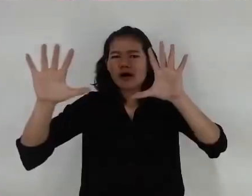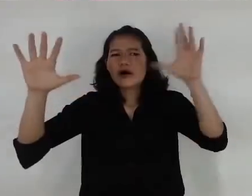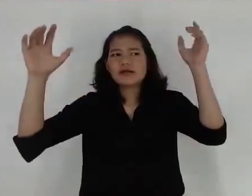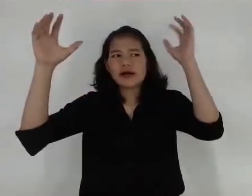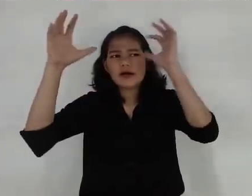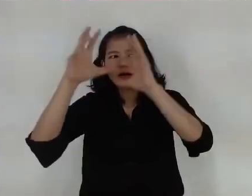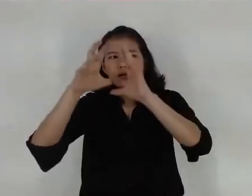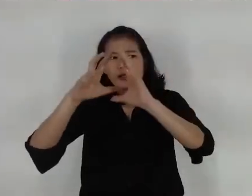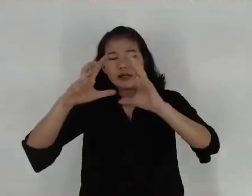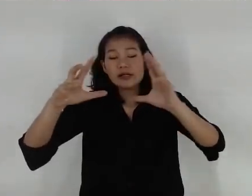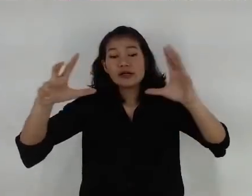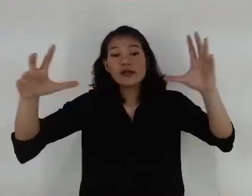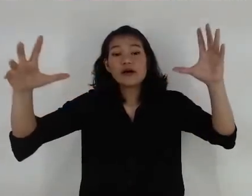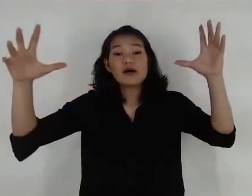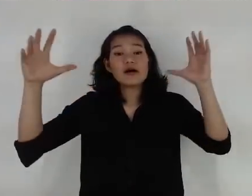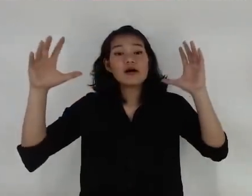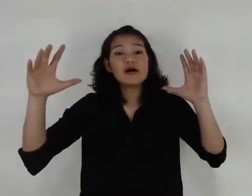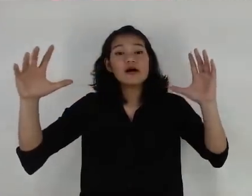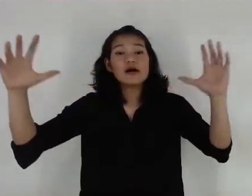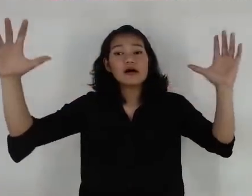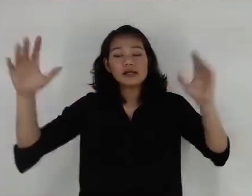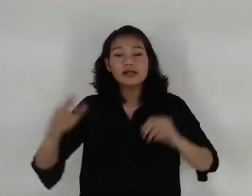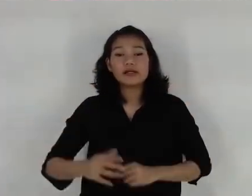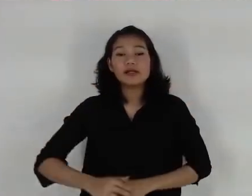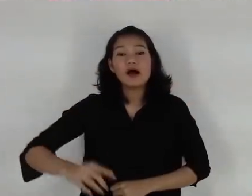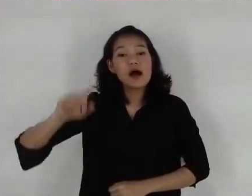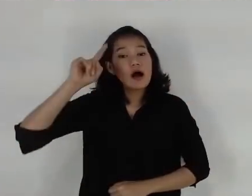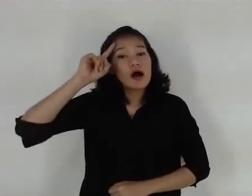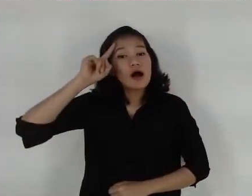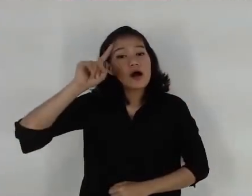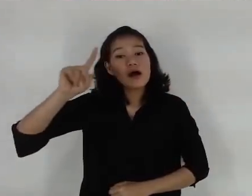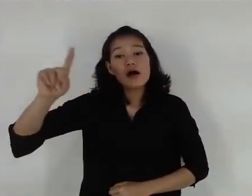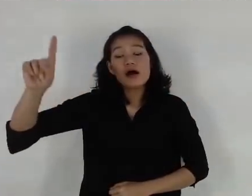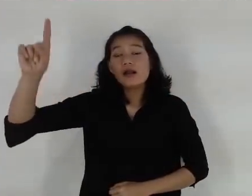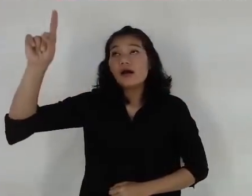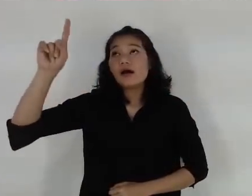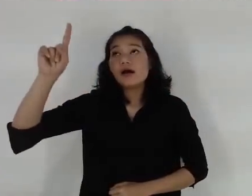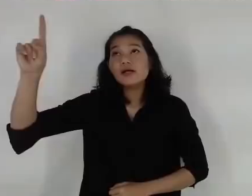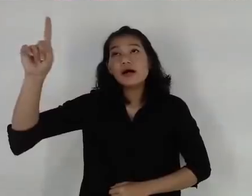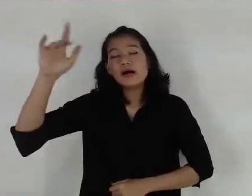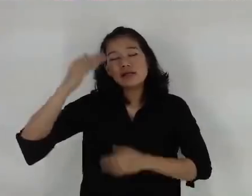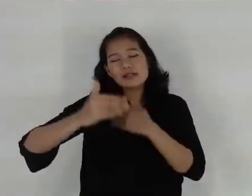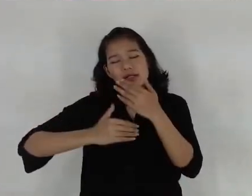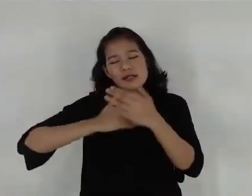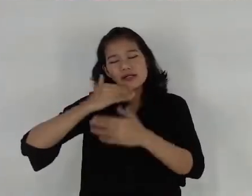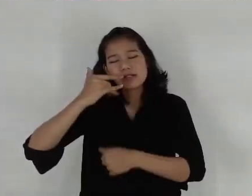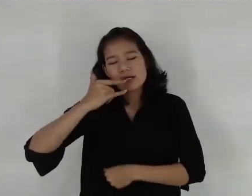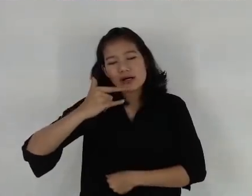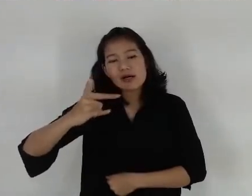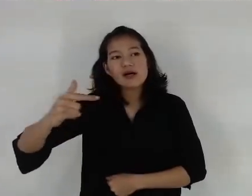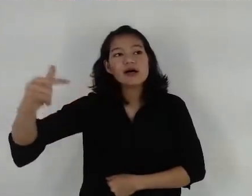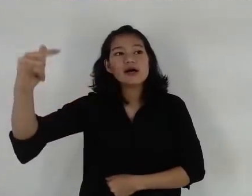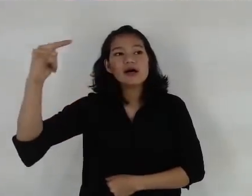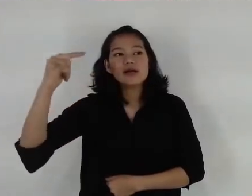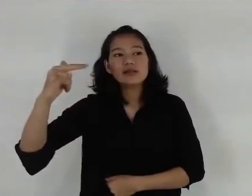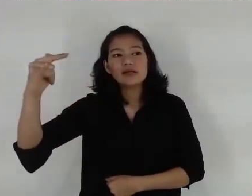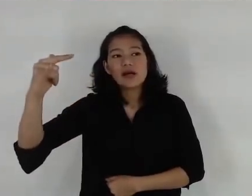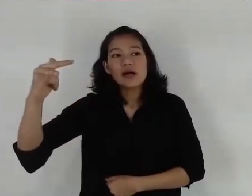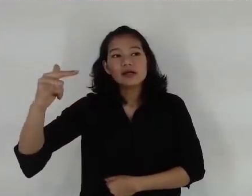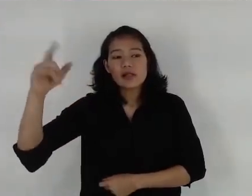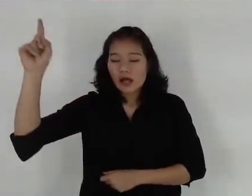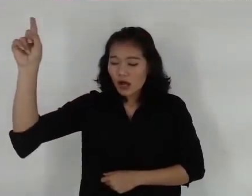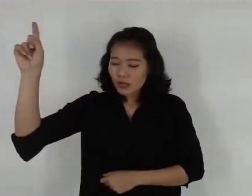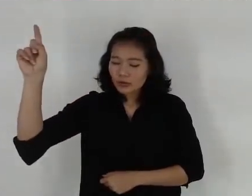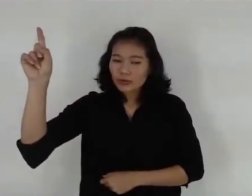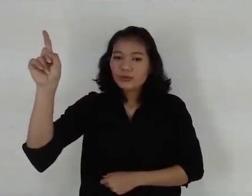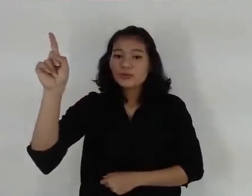berhenti yang hilang High hal-hal yang sejauh